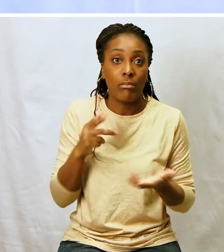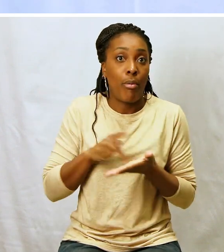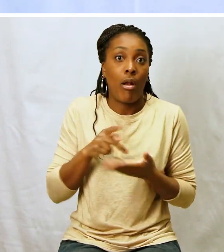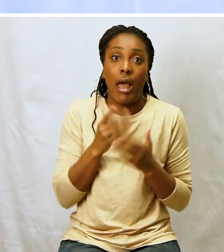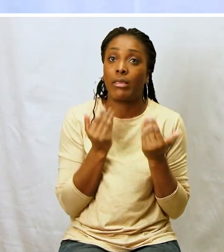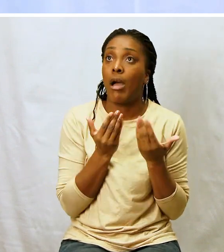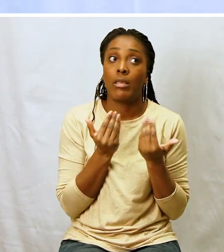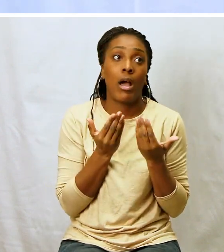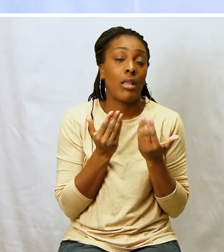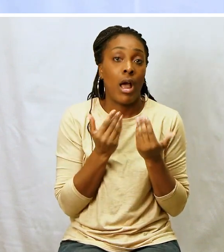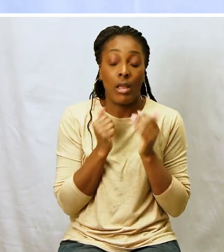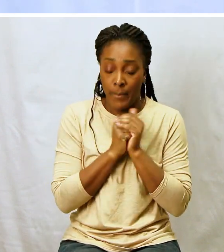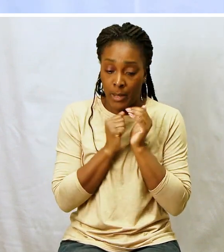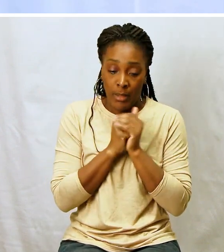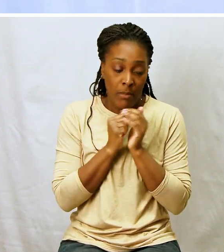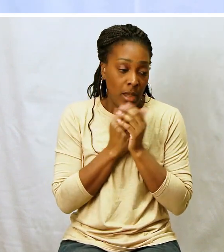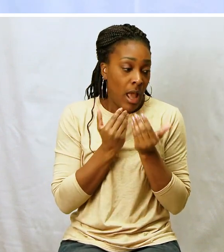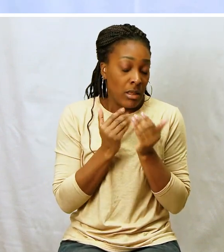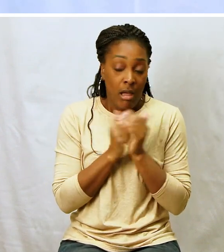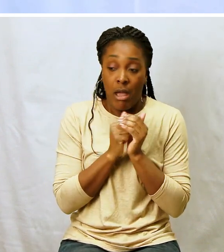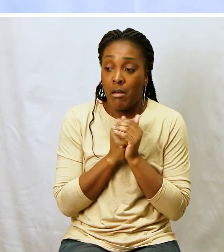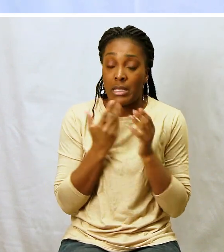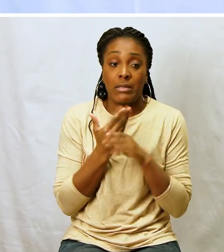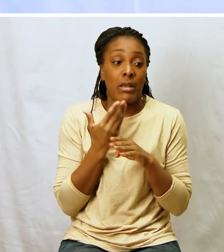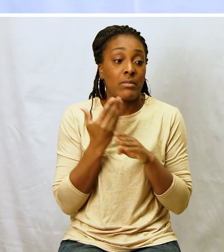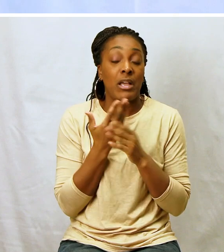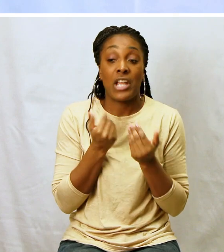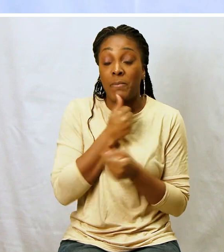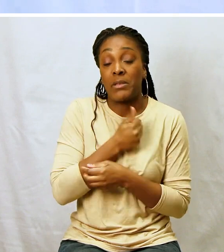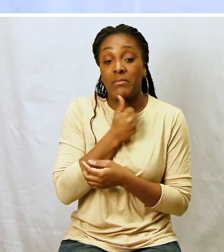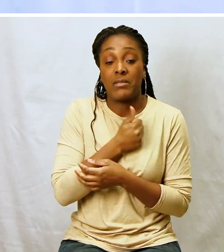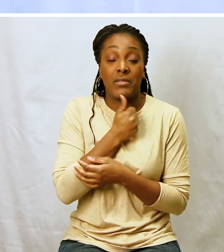prie. Et il attend. Il attend la prochaine étape.